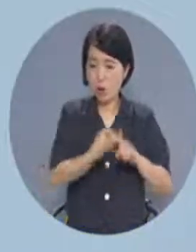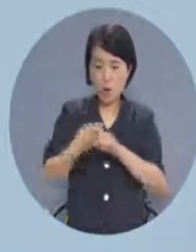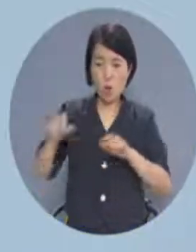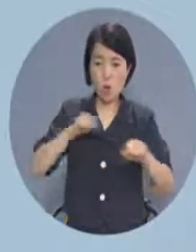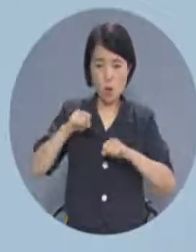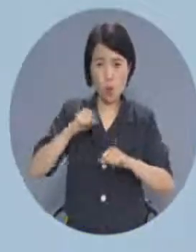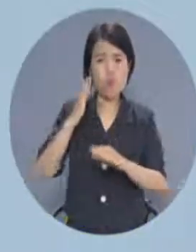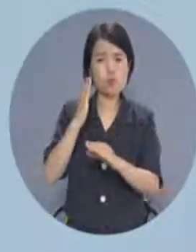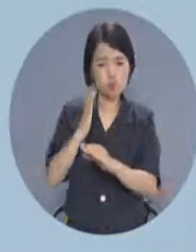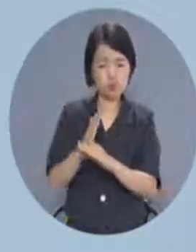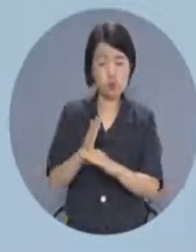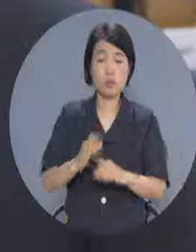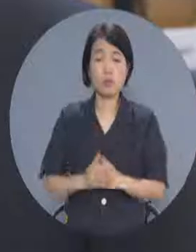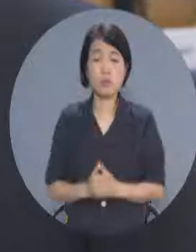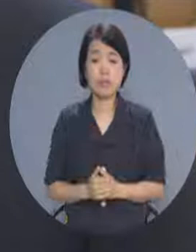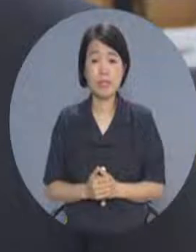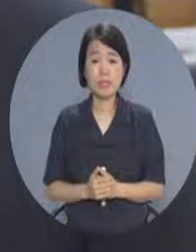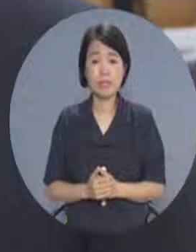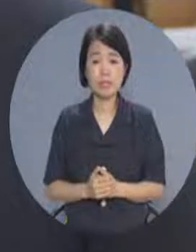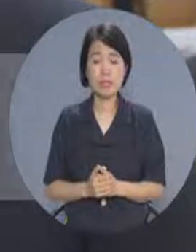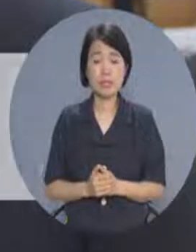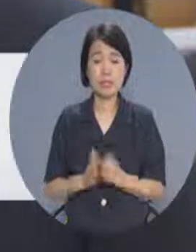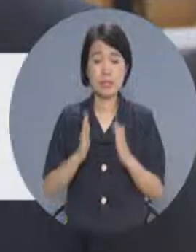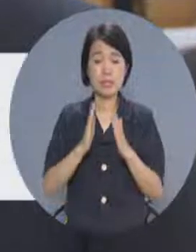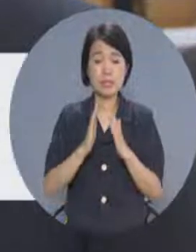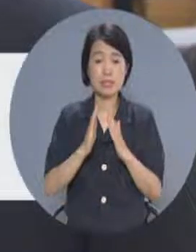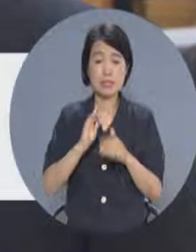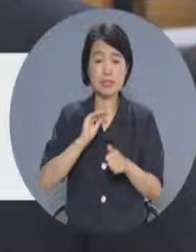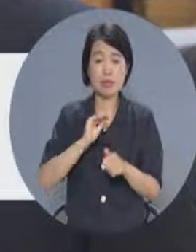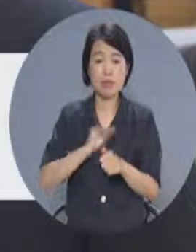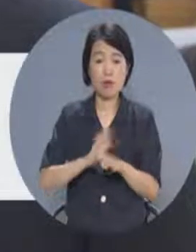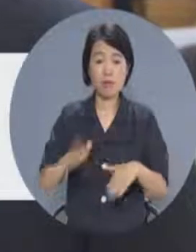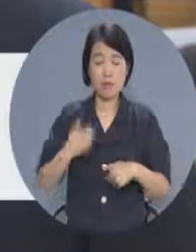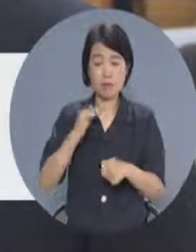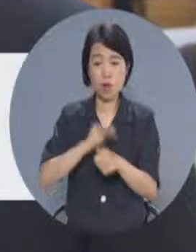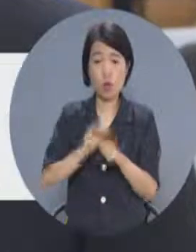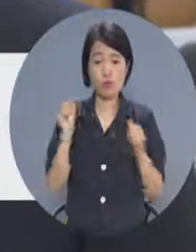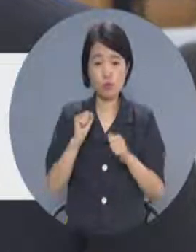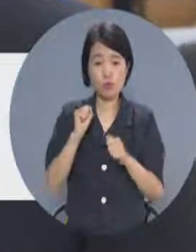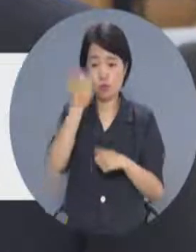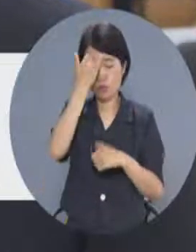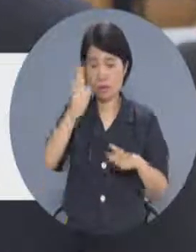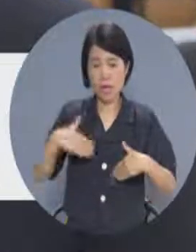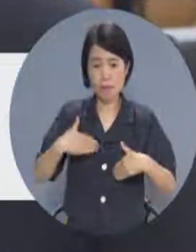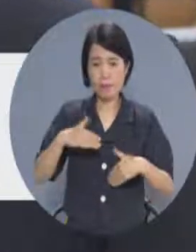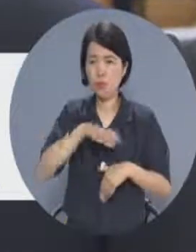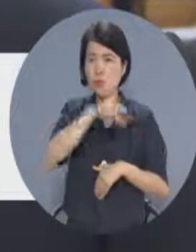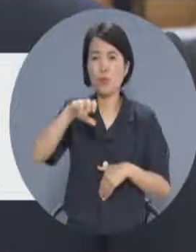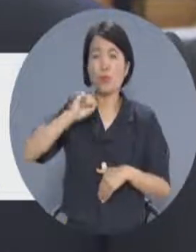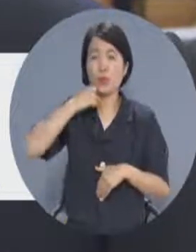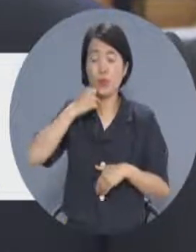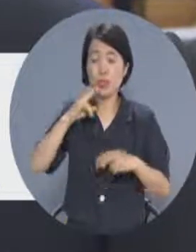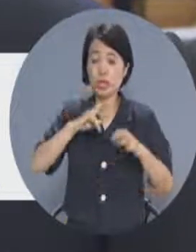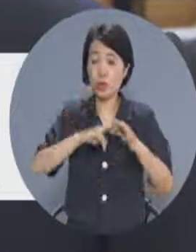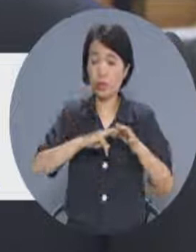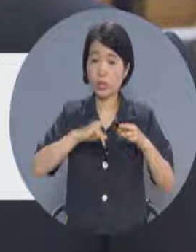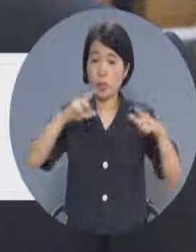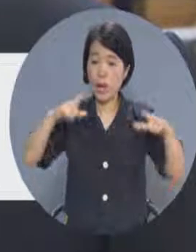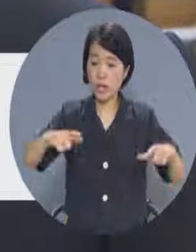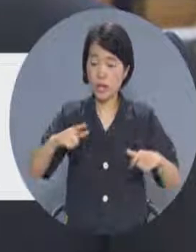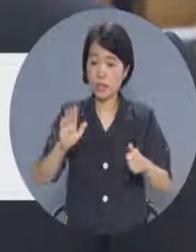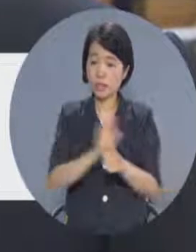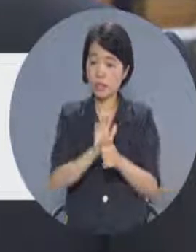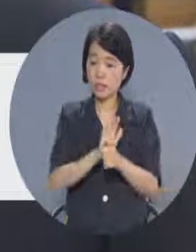움직임이 감지되고 있습니다. 경남, 경북, 충남 이런 곳이 다 어려운데요. 여의도 내에서는 그런